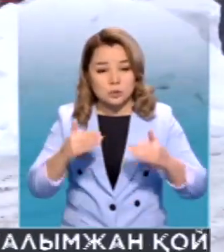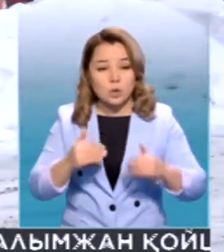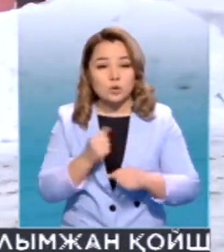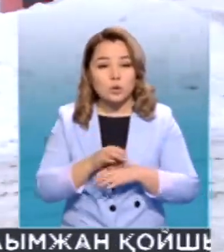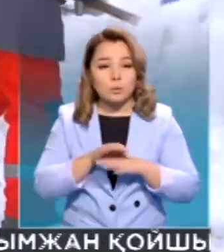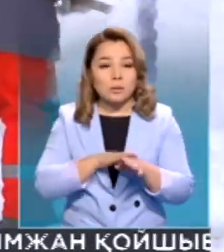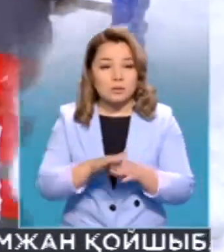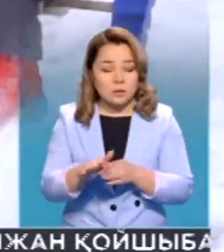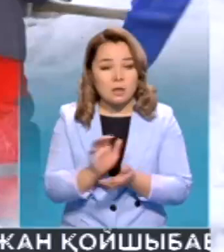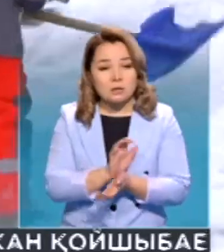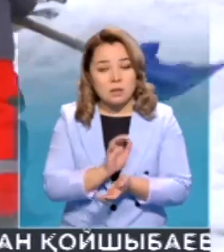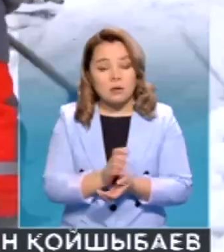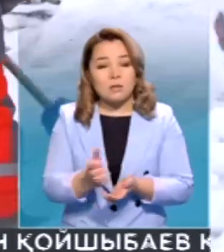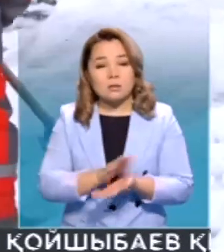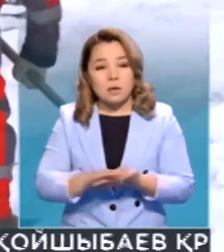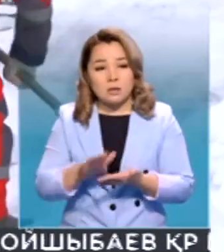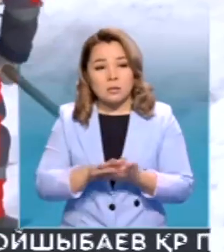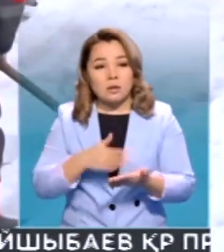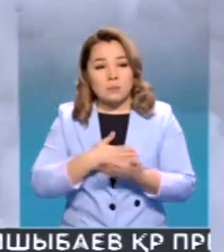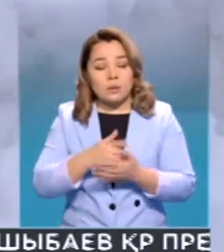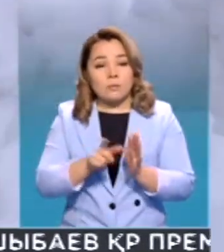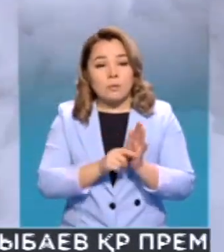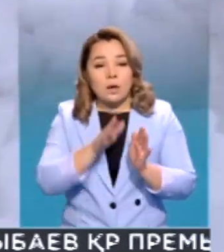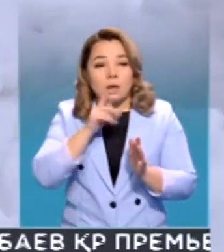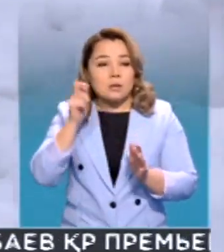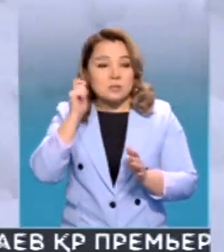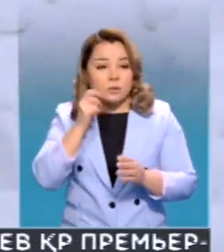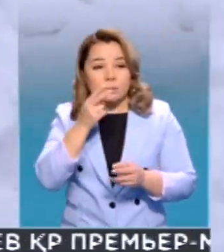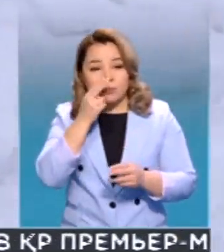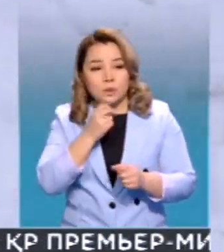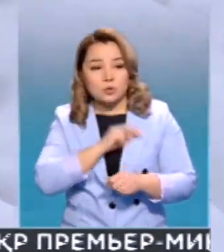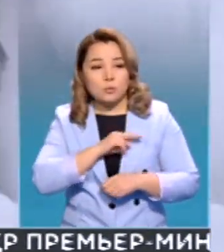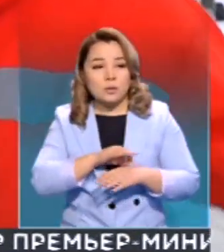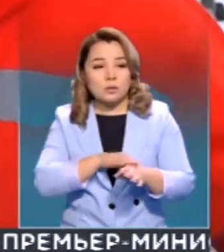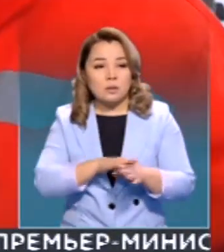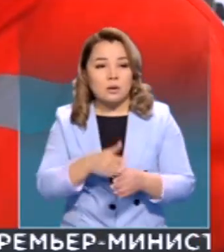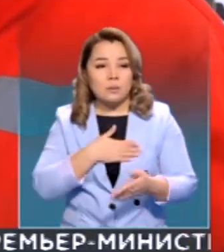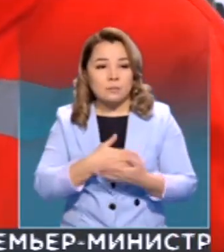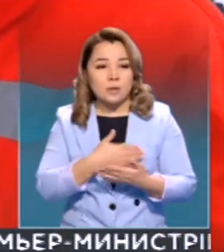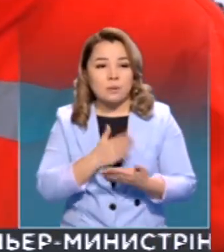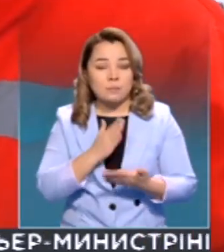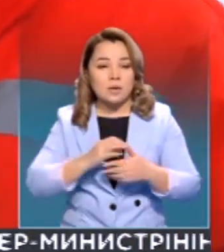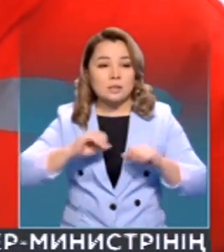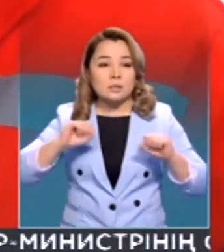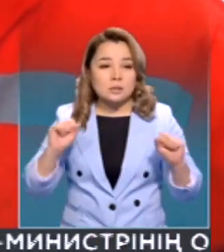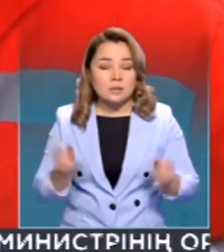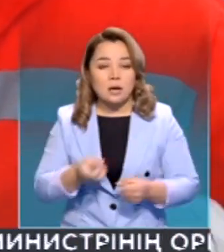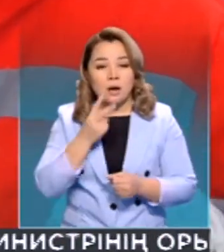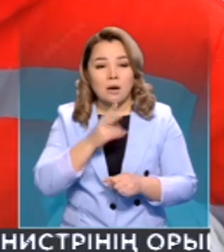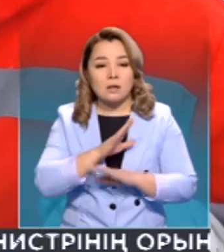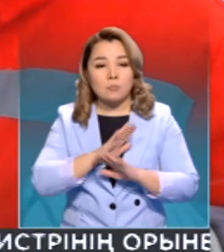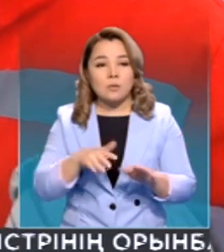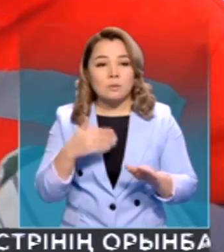қоқыстан тазартады. Зейнет жасына жақындаса да жұмысқа әбден үйреніп алғанын айтады. Қыстың қақаған аязына